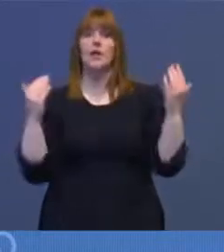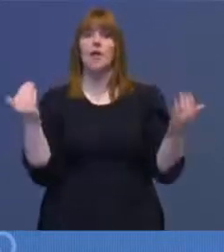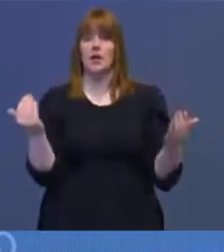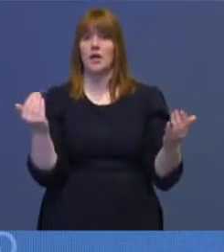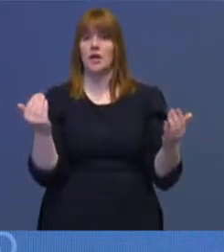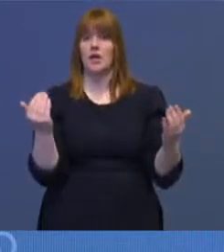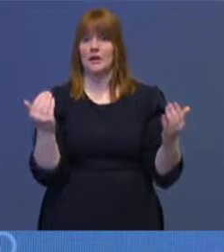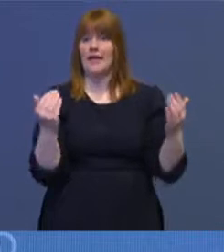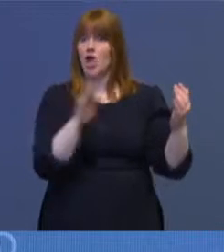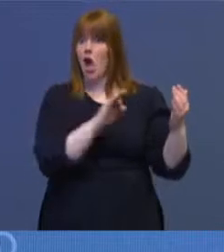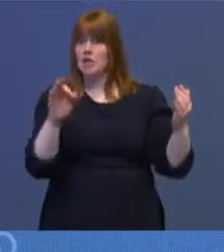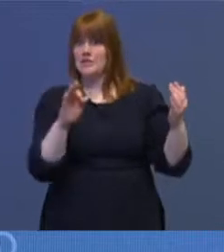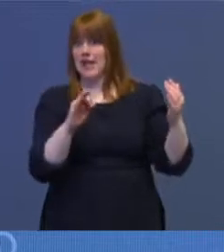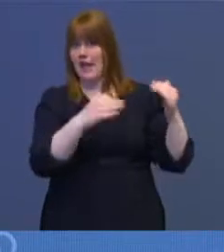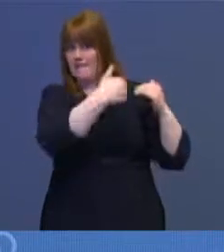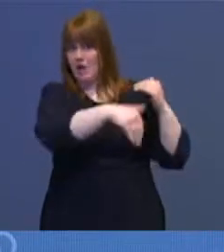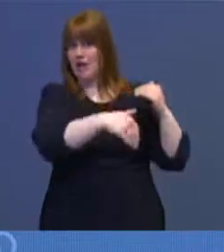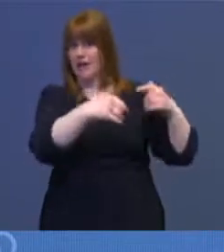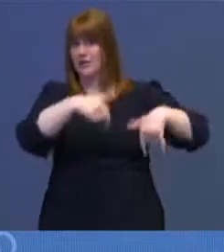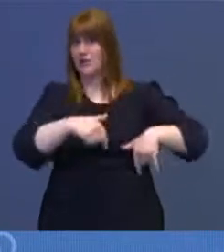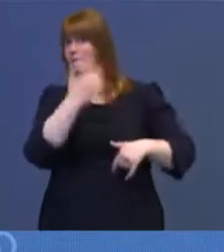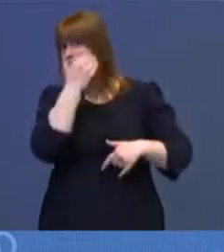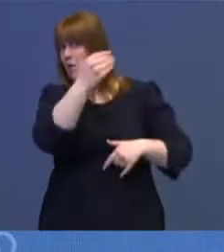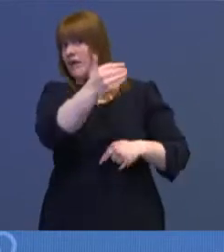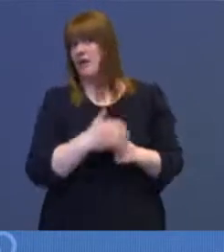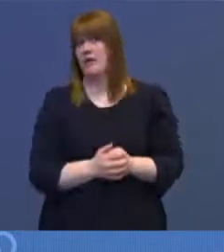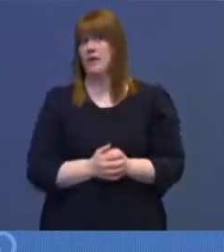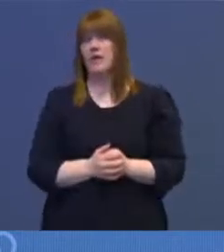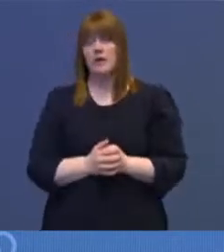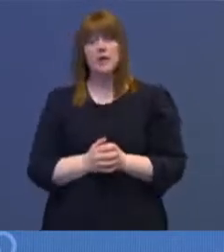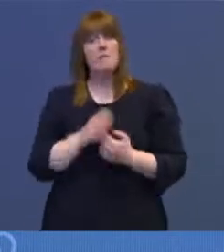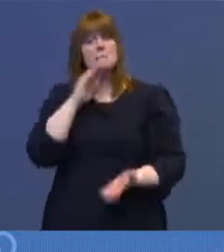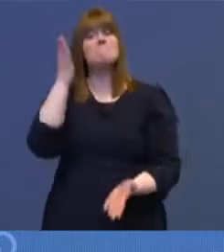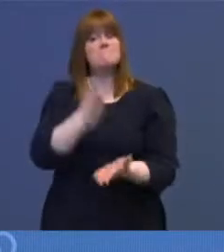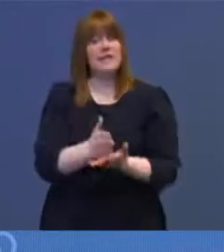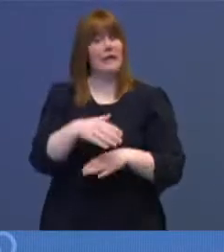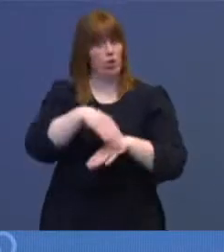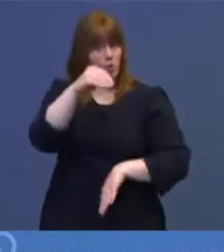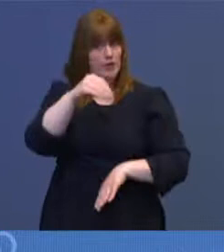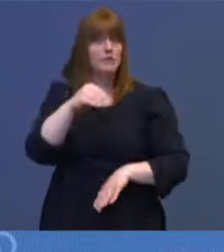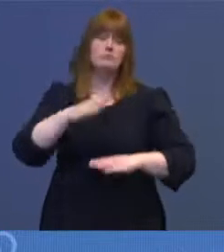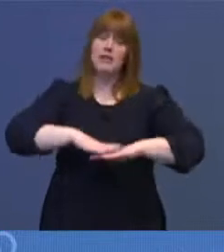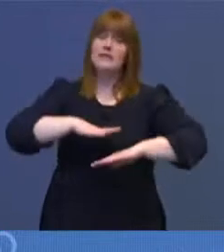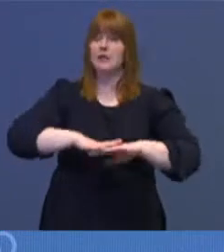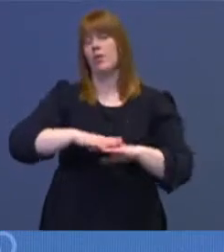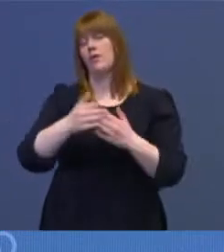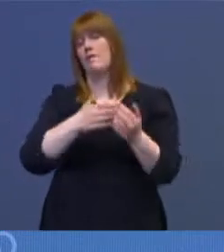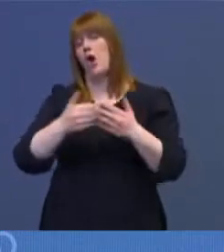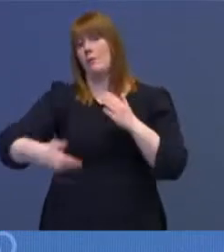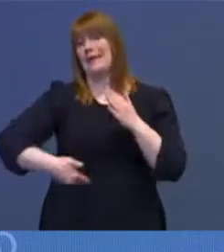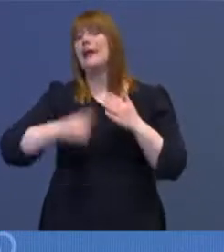østlige flanken, i tida framover. Det vil bli besluttet i juni på bakgrunn av et fagmilitært råd som da vil